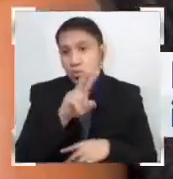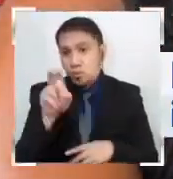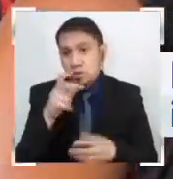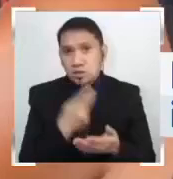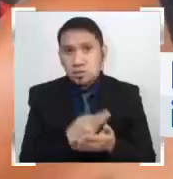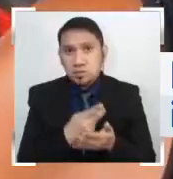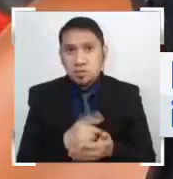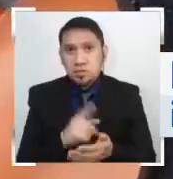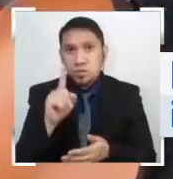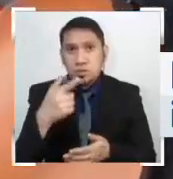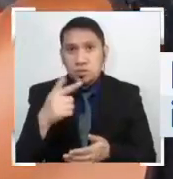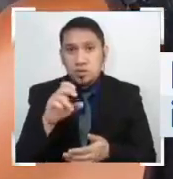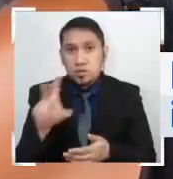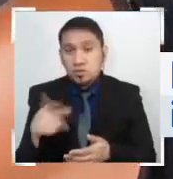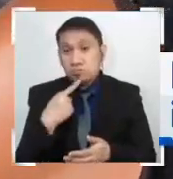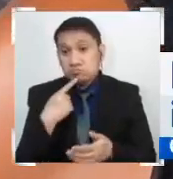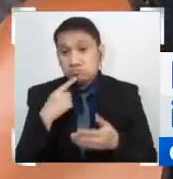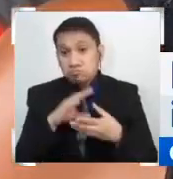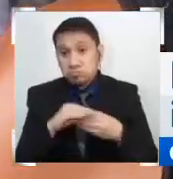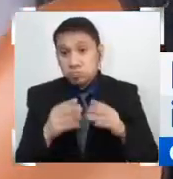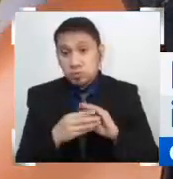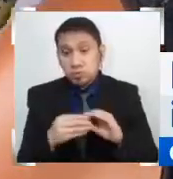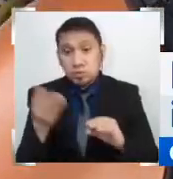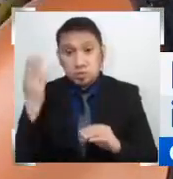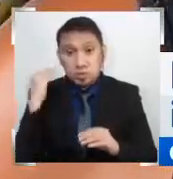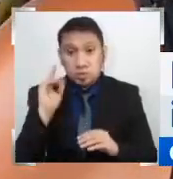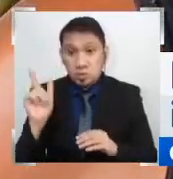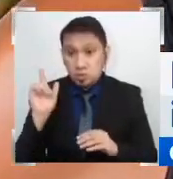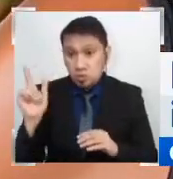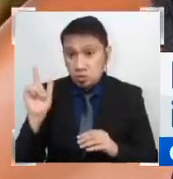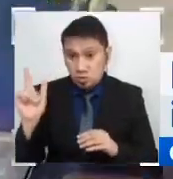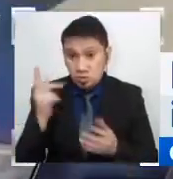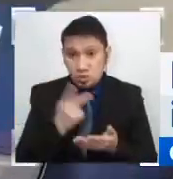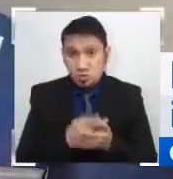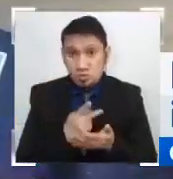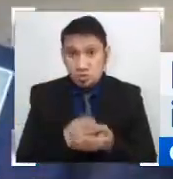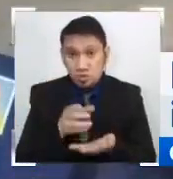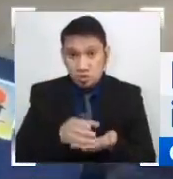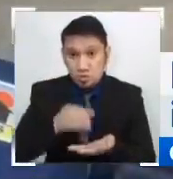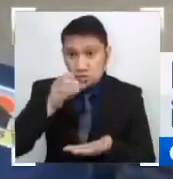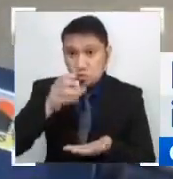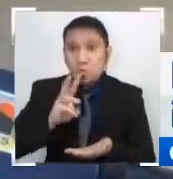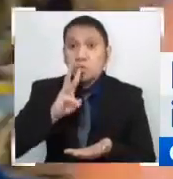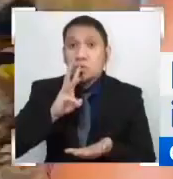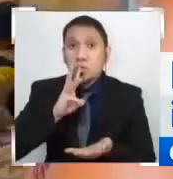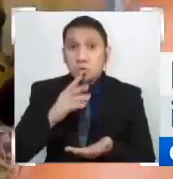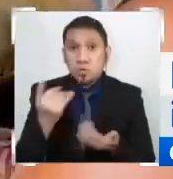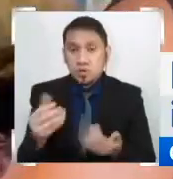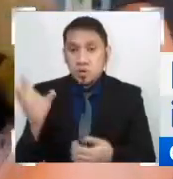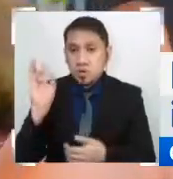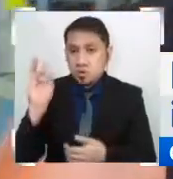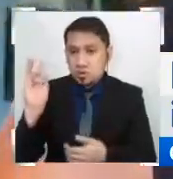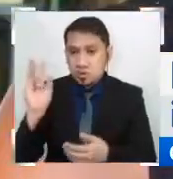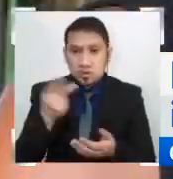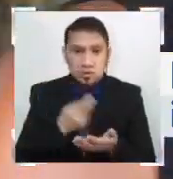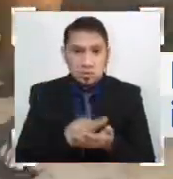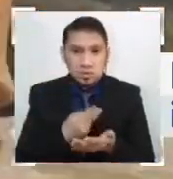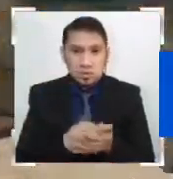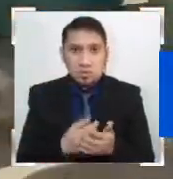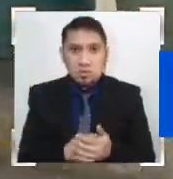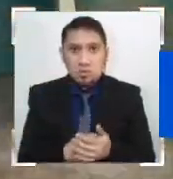gallon. Kwento ni Aling Mercy, dati raw ay 20 pesos lamang ang isang bote ng tubig, ngayon ay 60 pesos na. Sobrang mahal